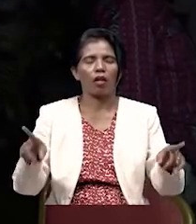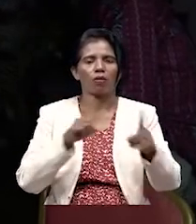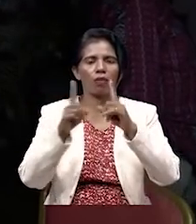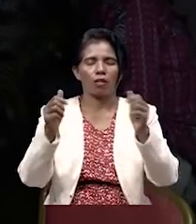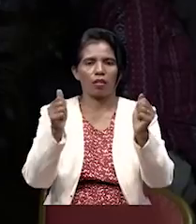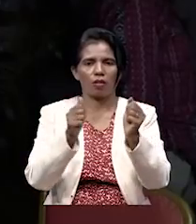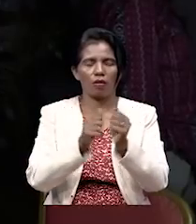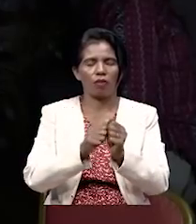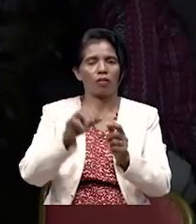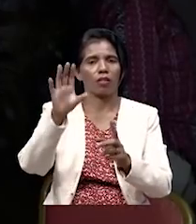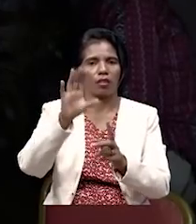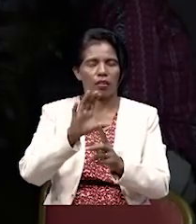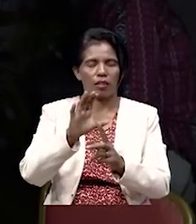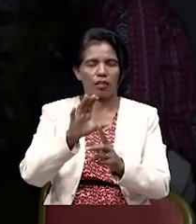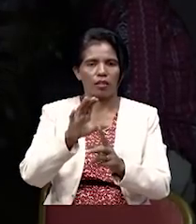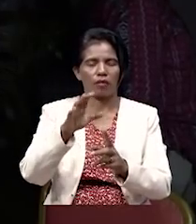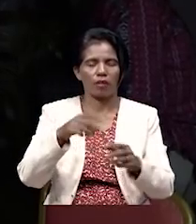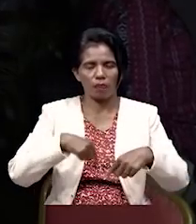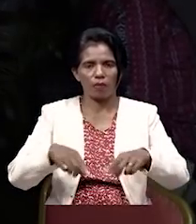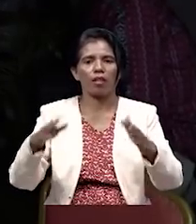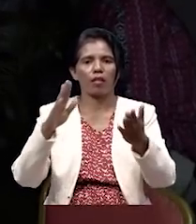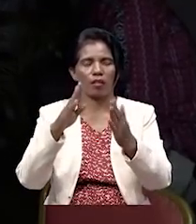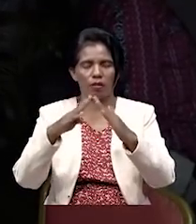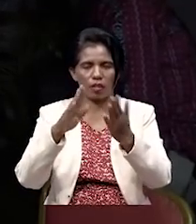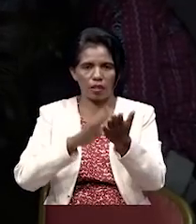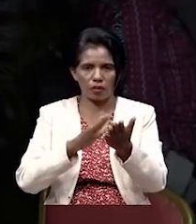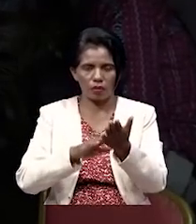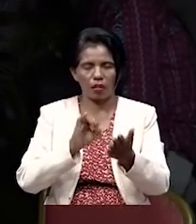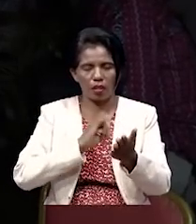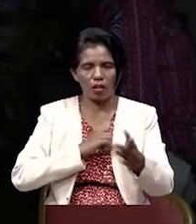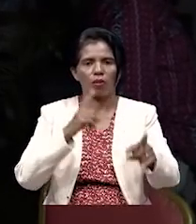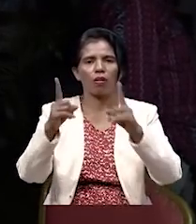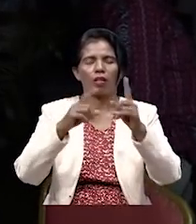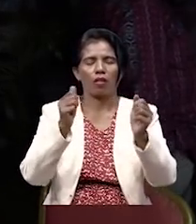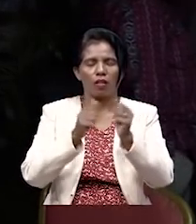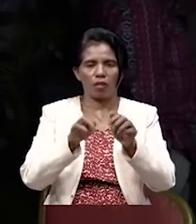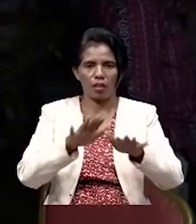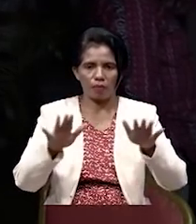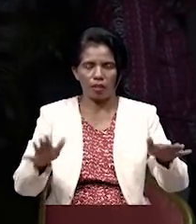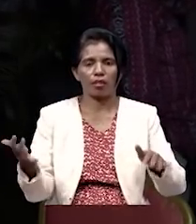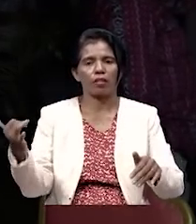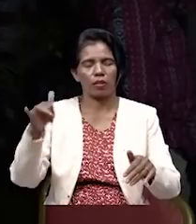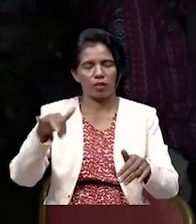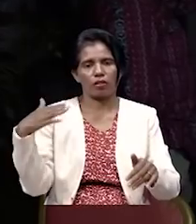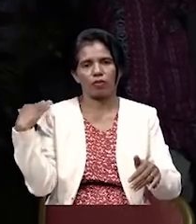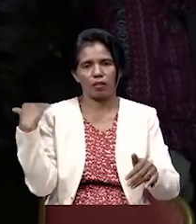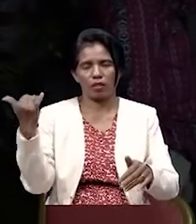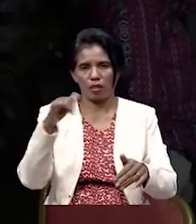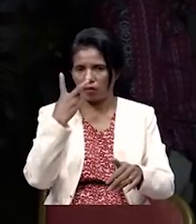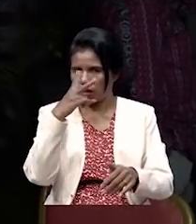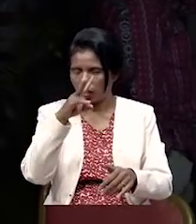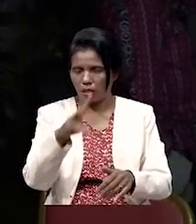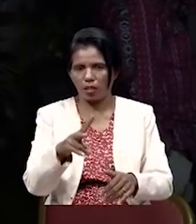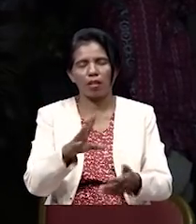tokoh perempuan, saya akan datang ke sekolah, saya akan berbincang dengan anak-anak muda, saya akan melihat situasi dan kondisi, saya